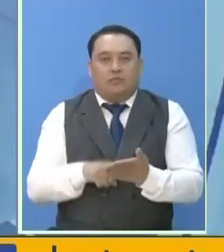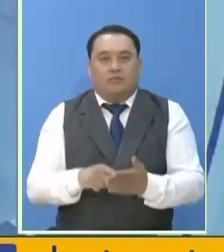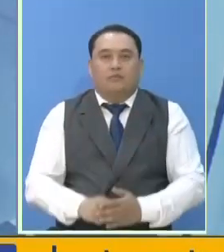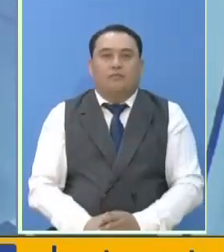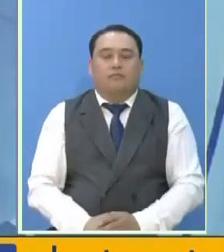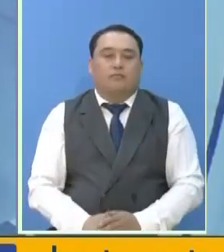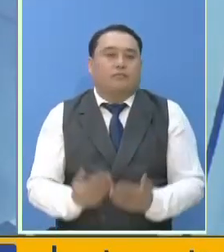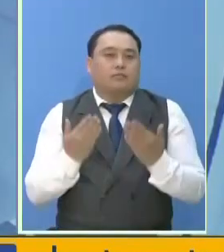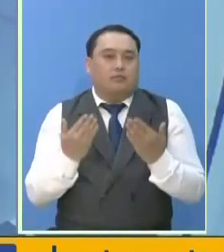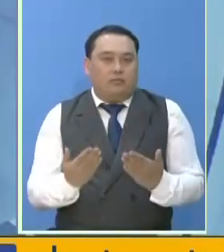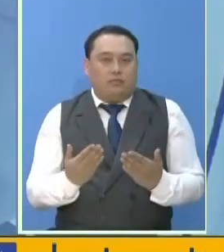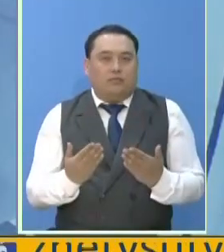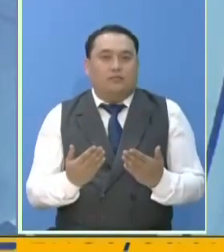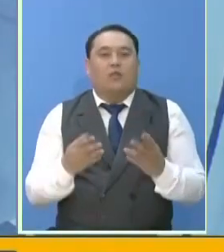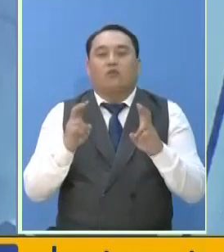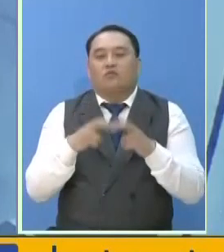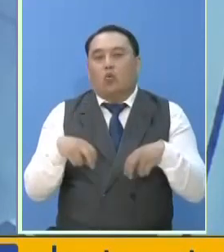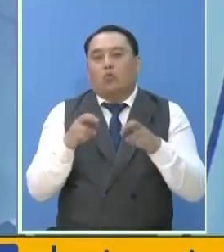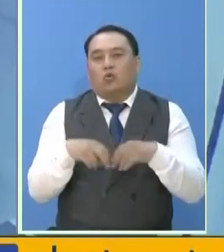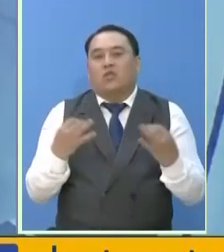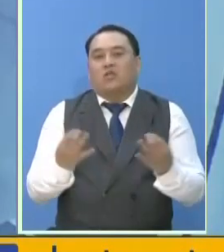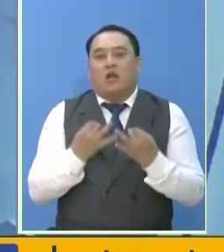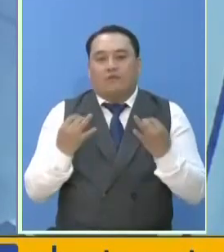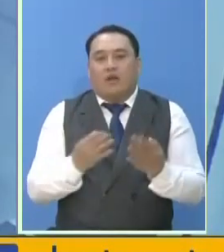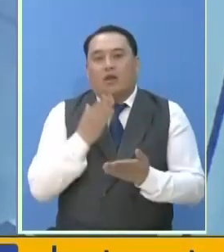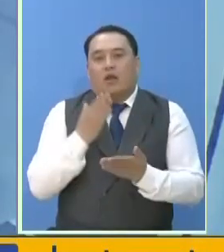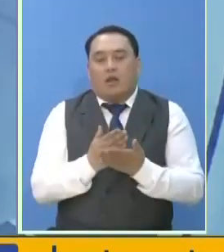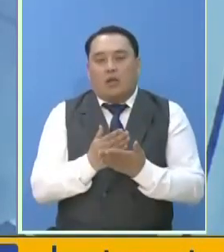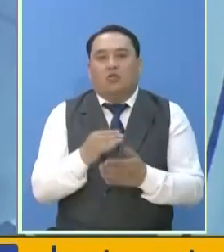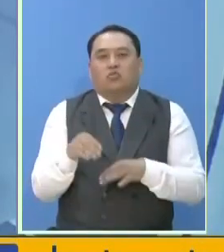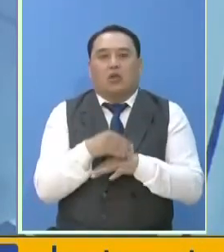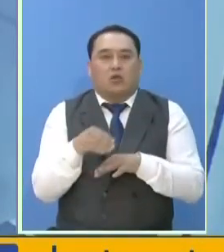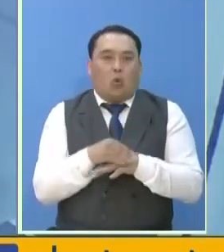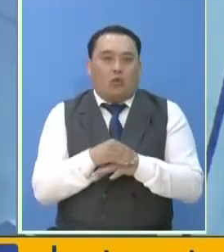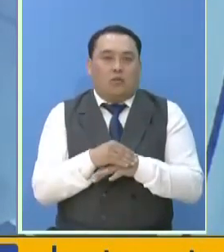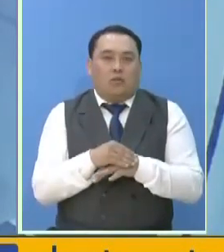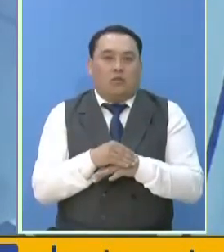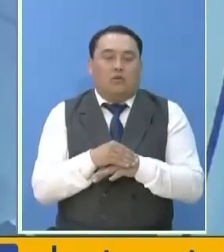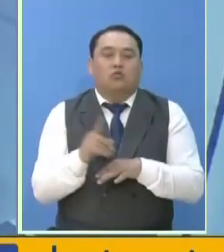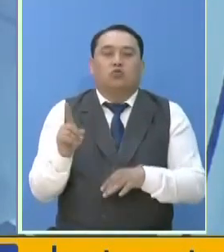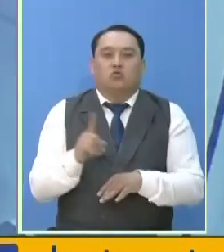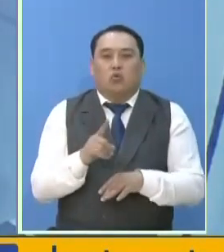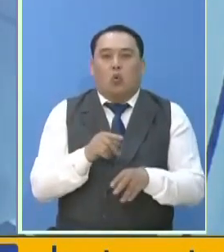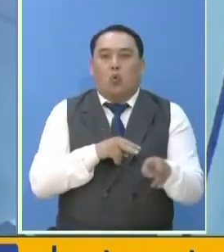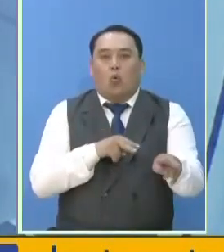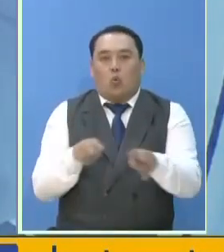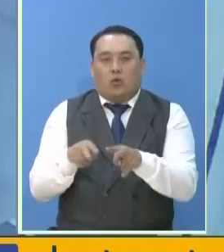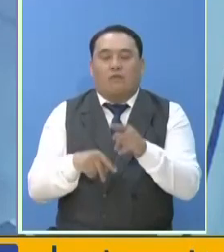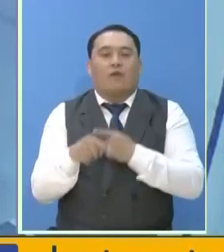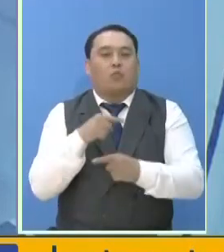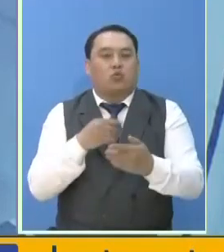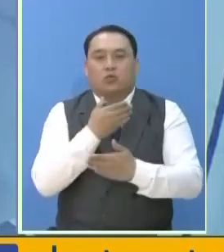характера. В данном случае сказать, что конфликт интересов есть у него между ним и женой, нельзя сказать, потому что он не курирует вопросы